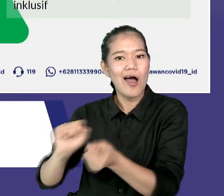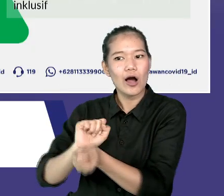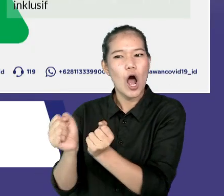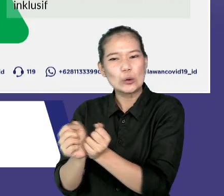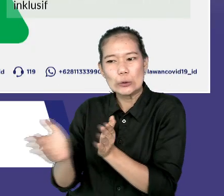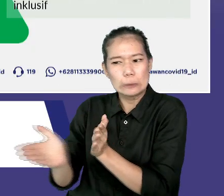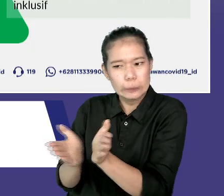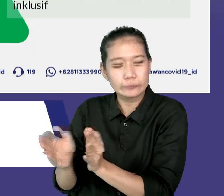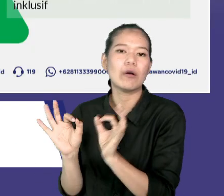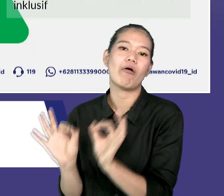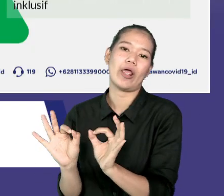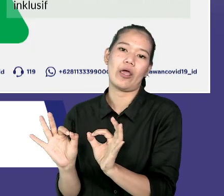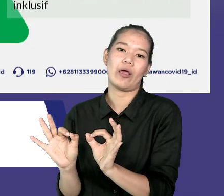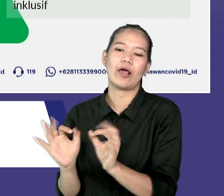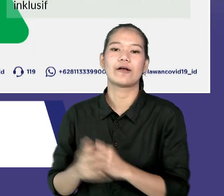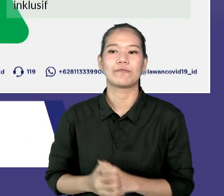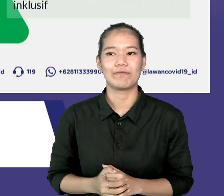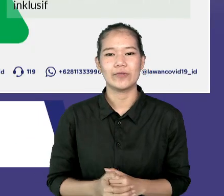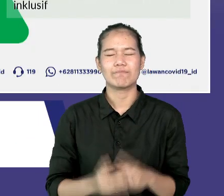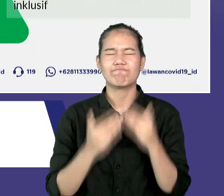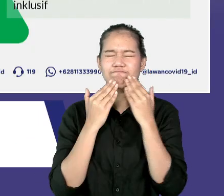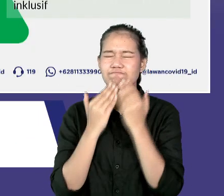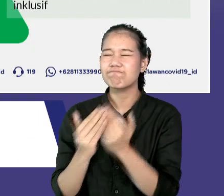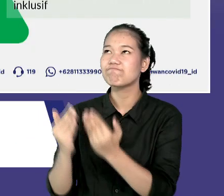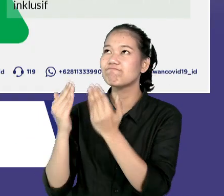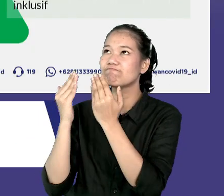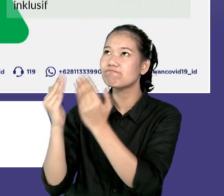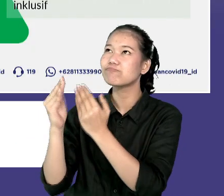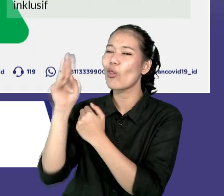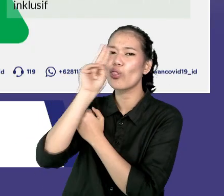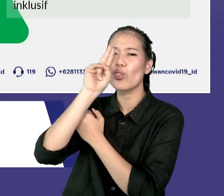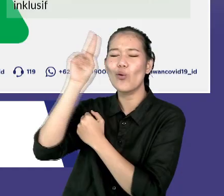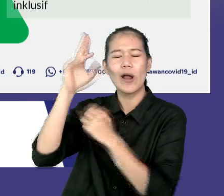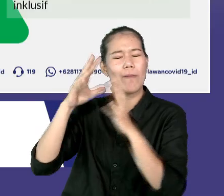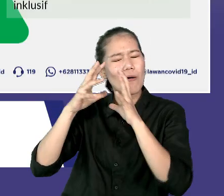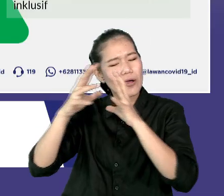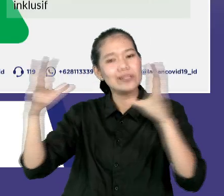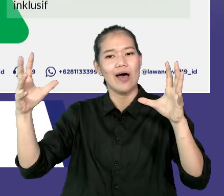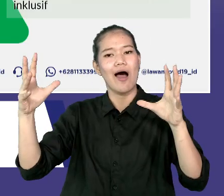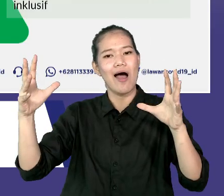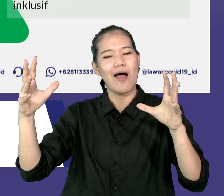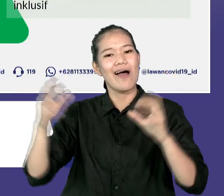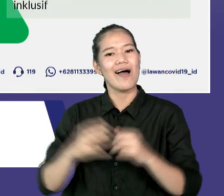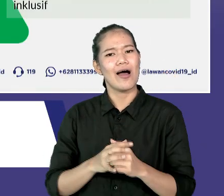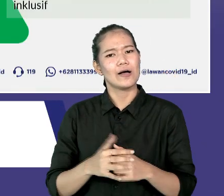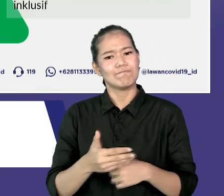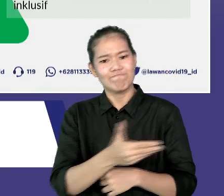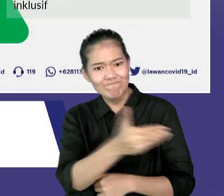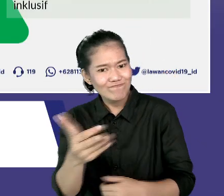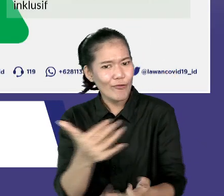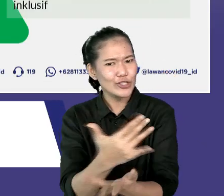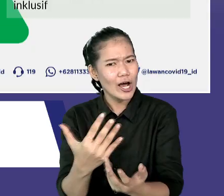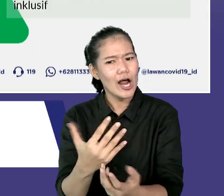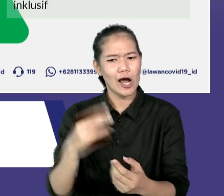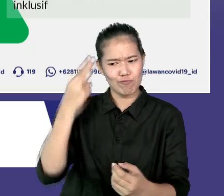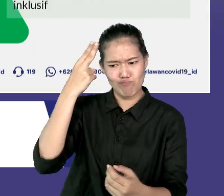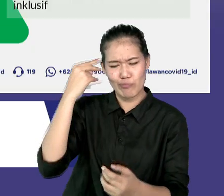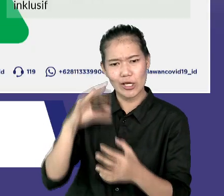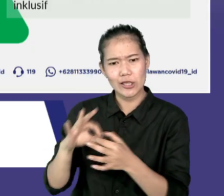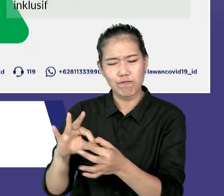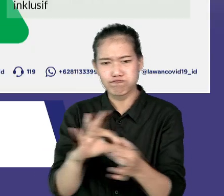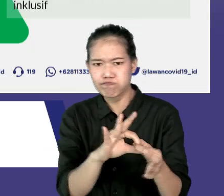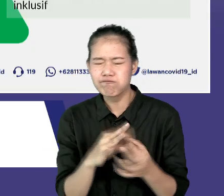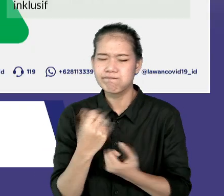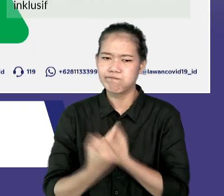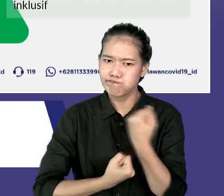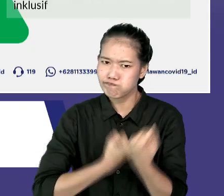secara global. Puji syukur atas rahmat Tuhan Yang Maha Esa, serta kerja keras masyarakat dan pemerintah